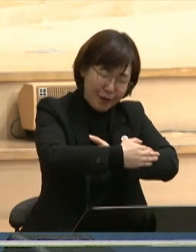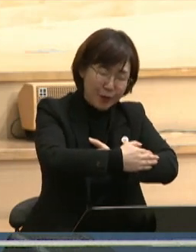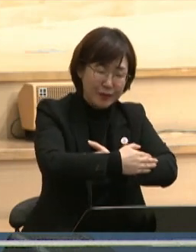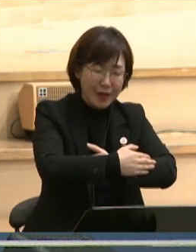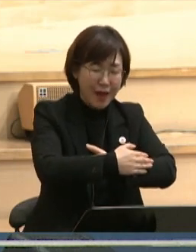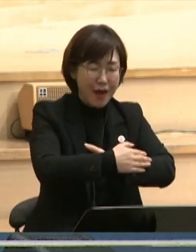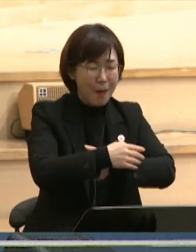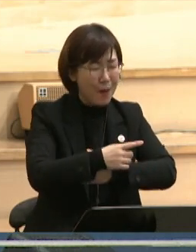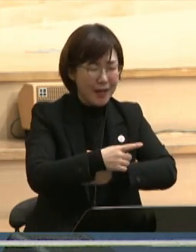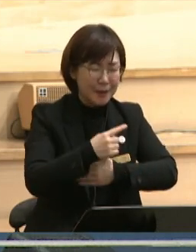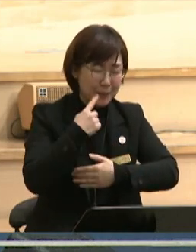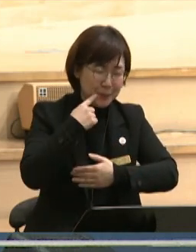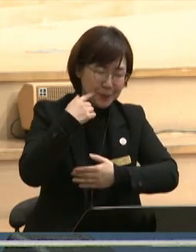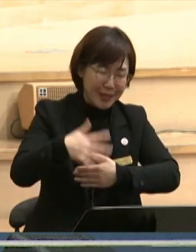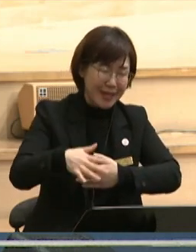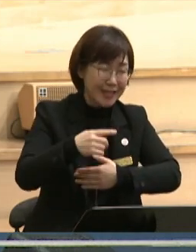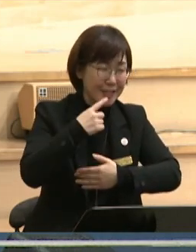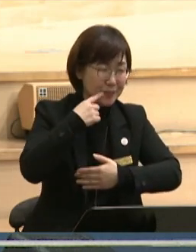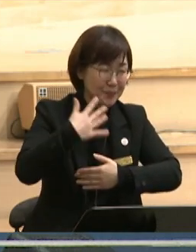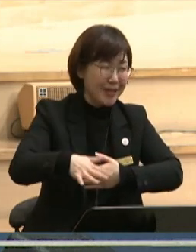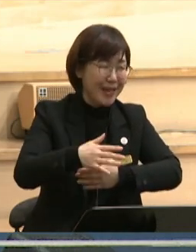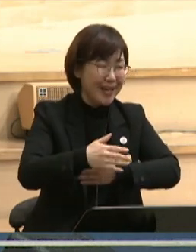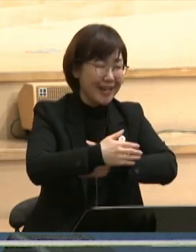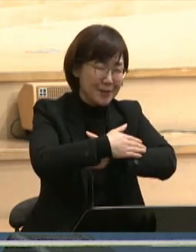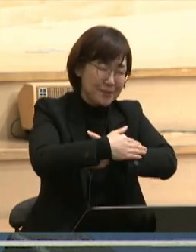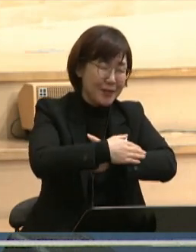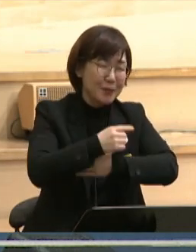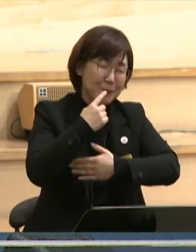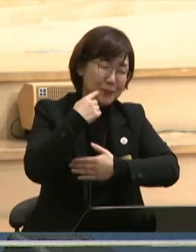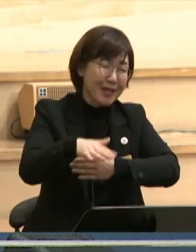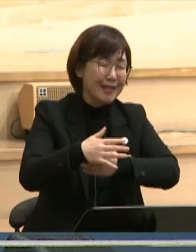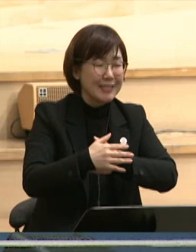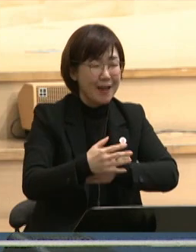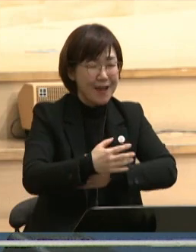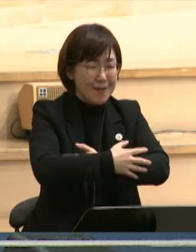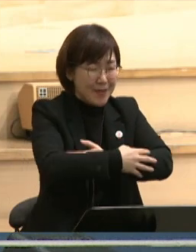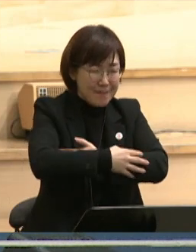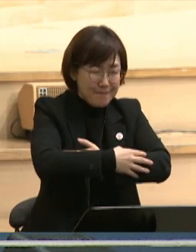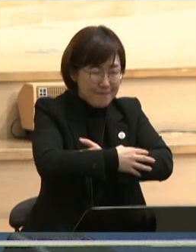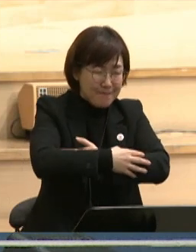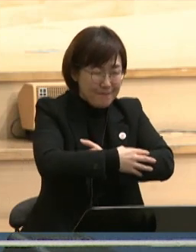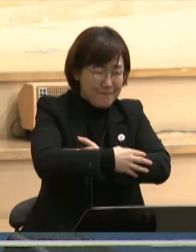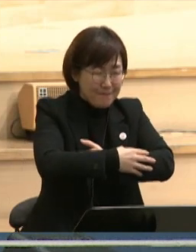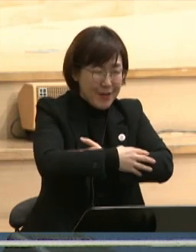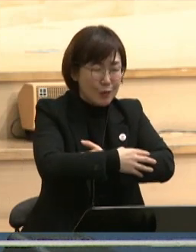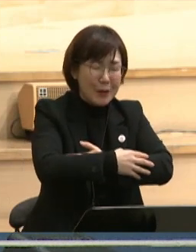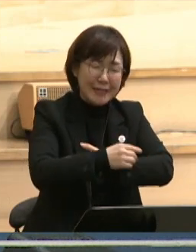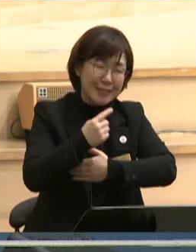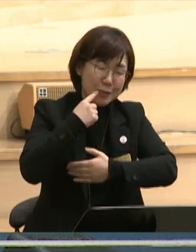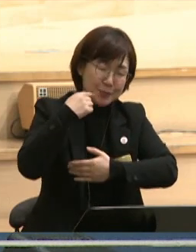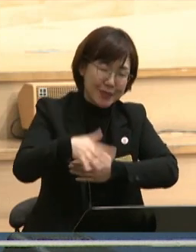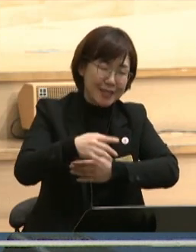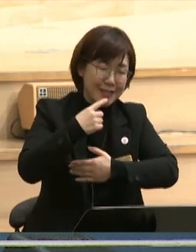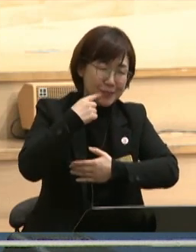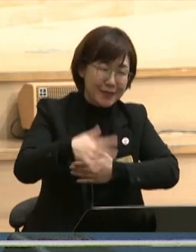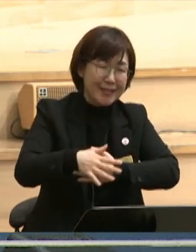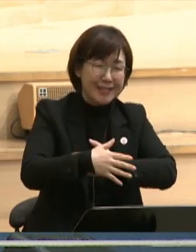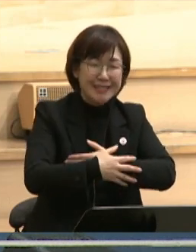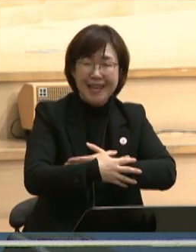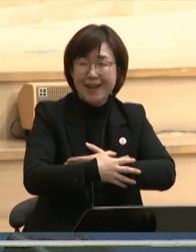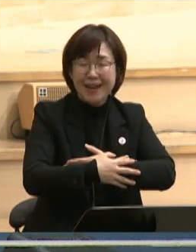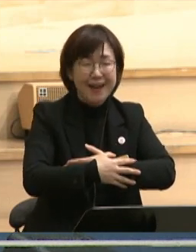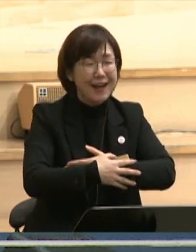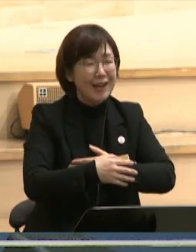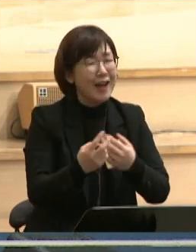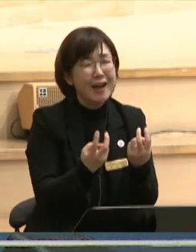이 마음이 다 차지가 않는 것입니다 성에다 차지가 않아요 그래서 제가 꽉 안았는데도 꽉 안아도 안 돼요 이걸로